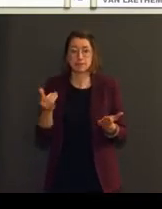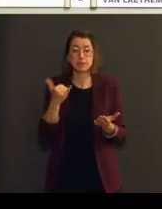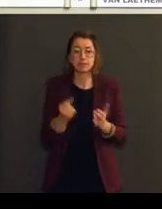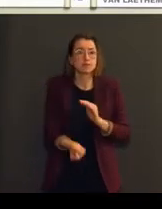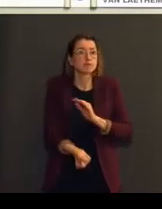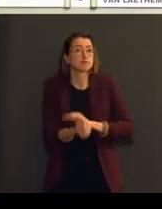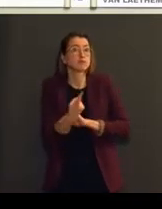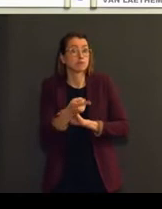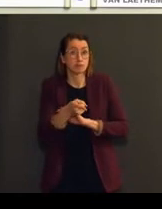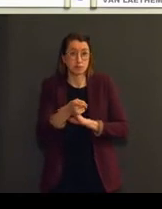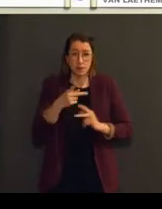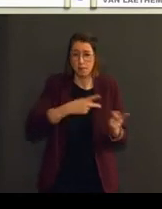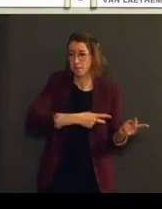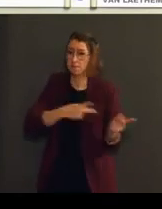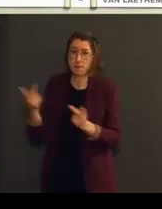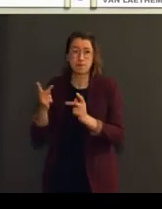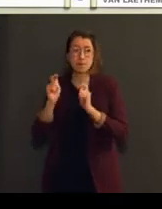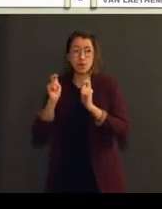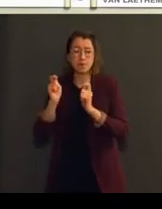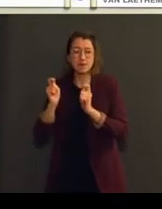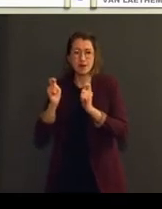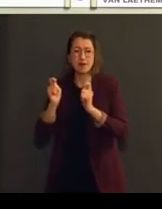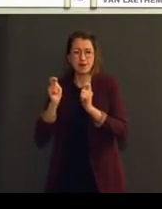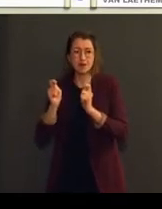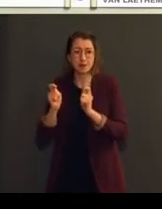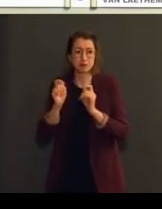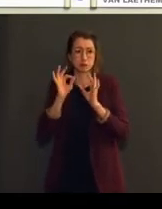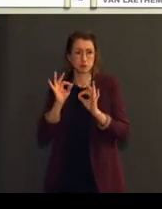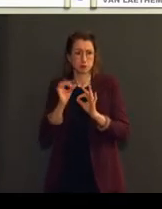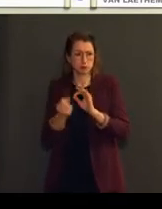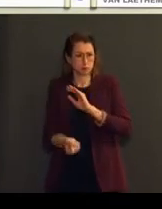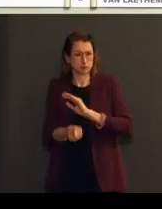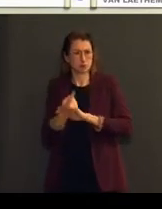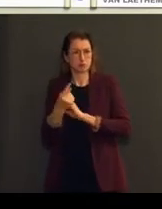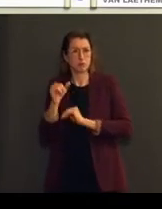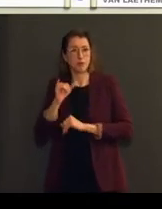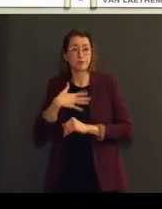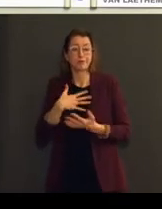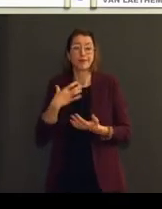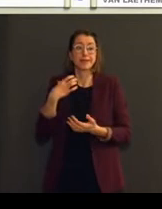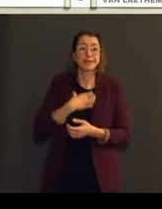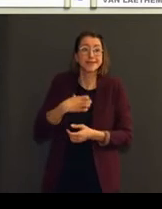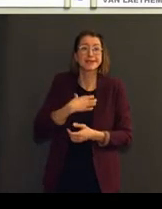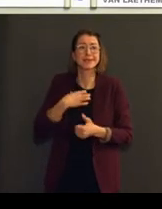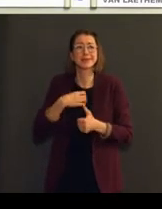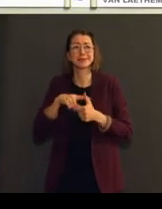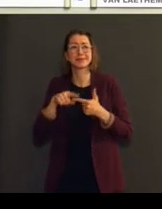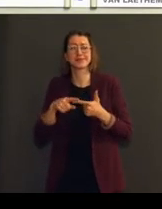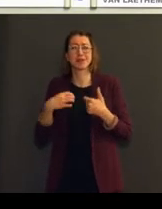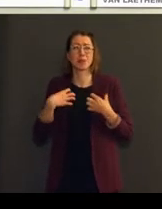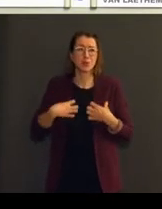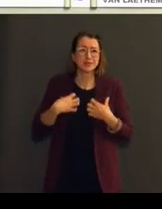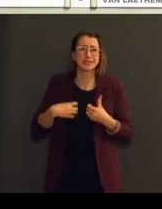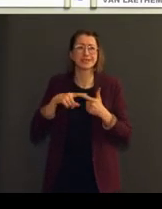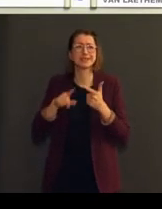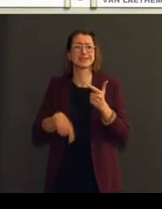cas, ce sont des symptômes sévères de grippe, de bronchite, de diarrhée avec des malaises, mais plus du tout avec les malheureuses